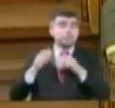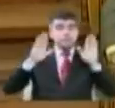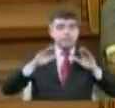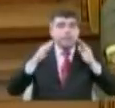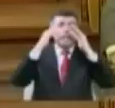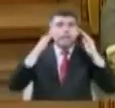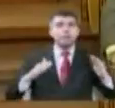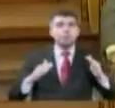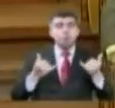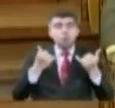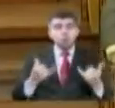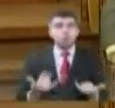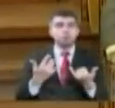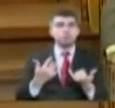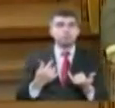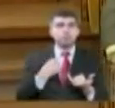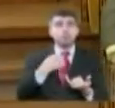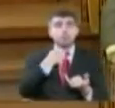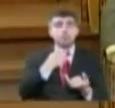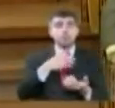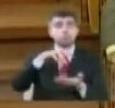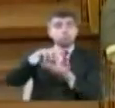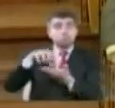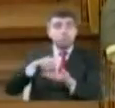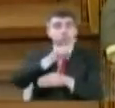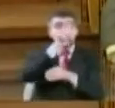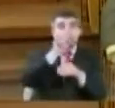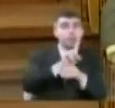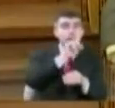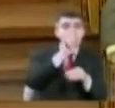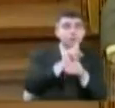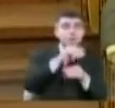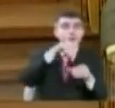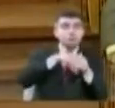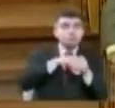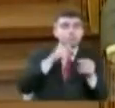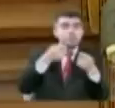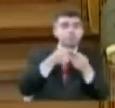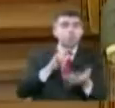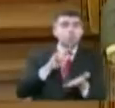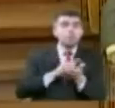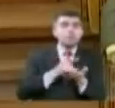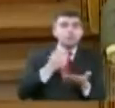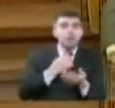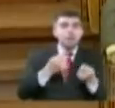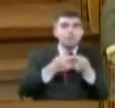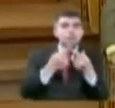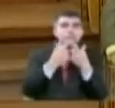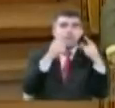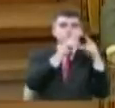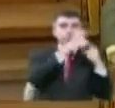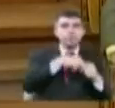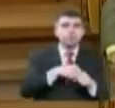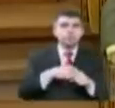كثيره بطبيعه الحال تعاني من الخصاص، جماعات مثل جماعه بني بوشيبت باقليم حسيمه ويسكن وغيرها.